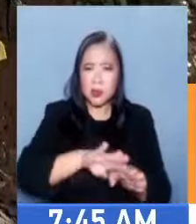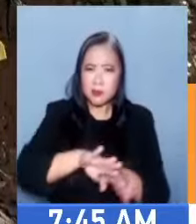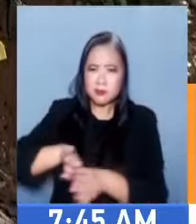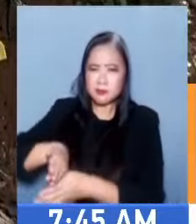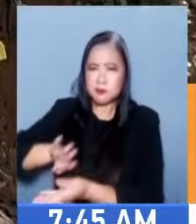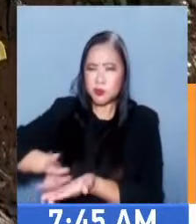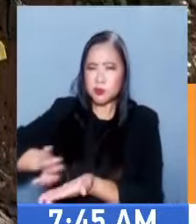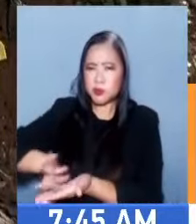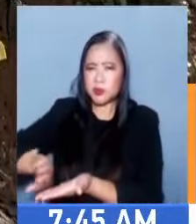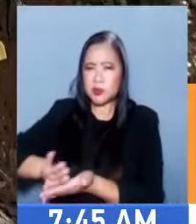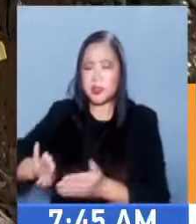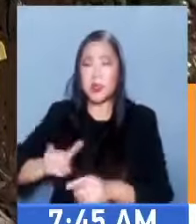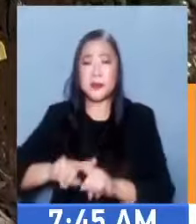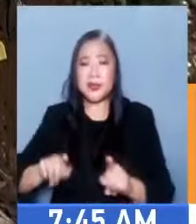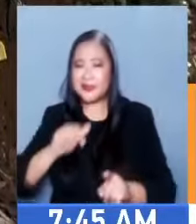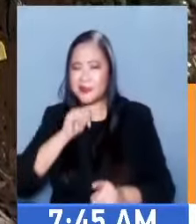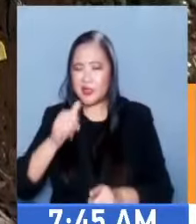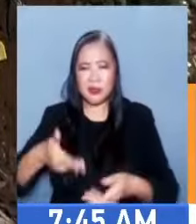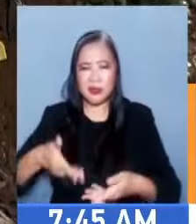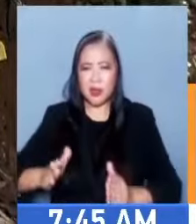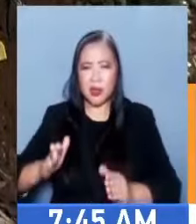pinadadaanan sa mga